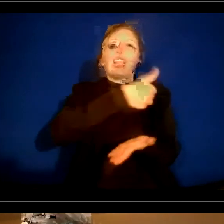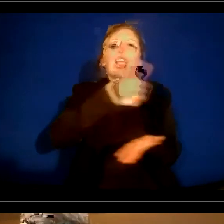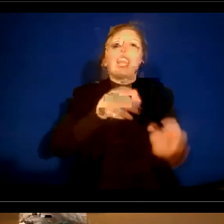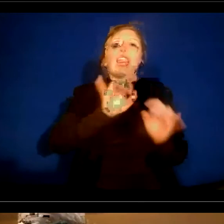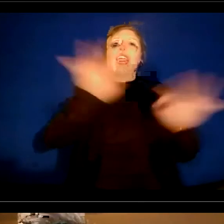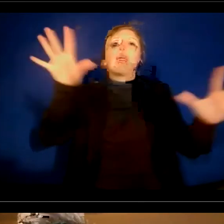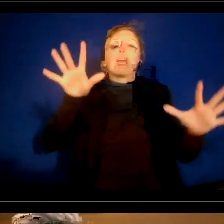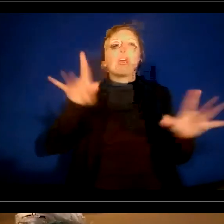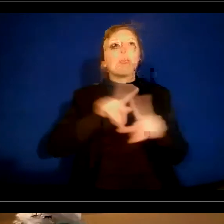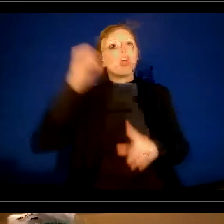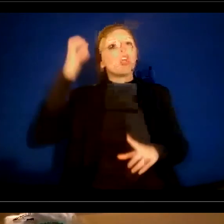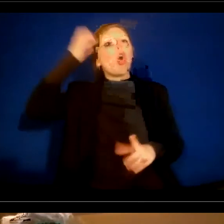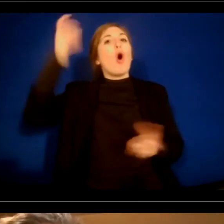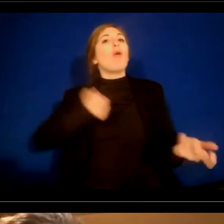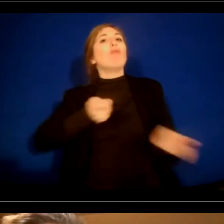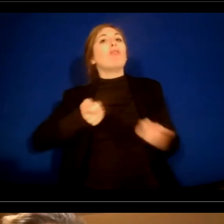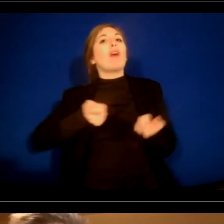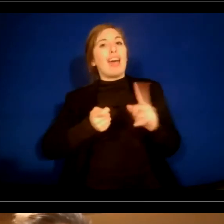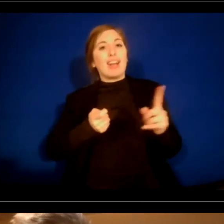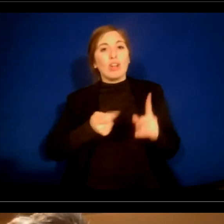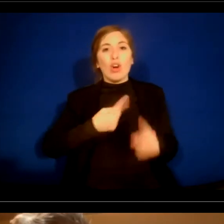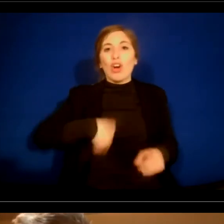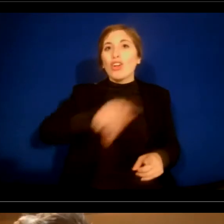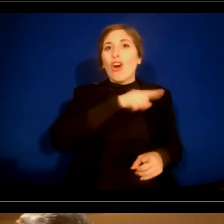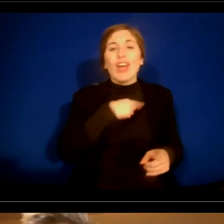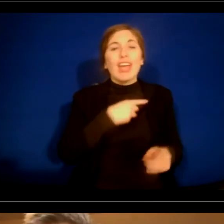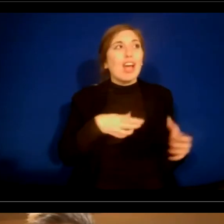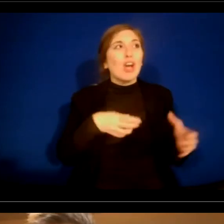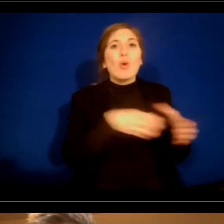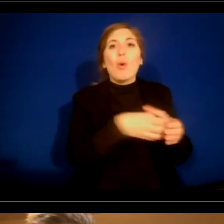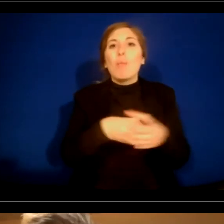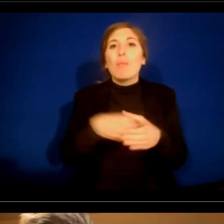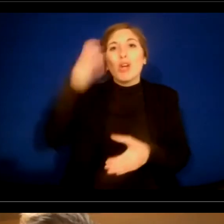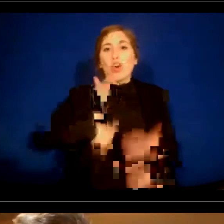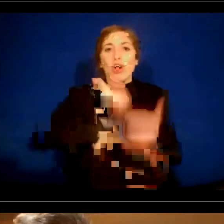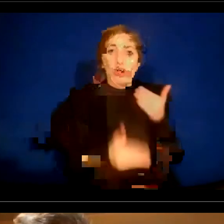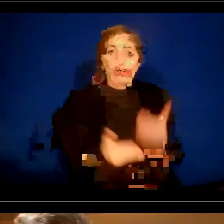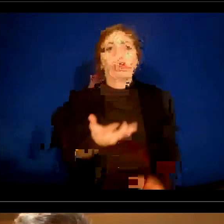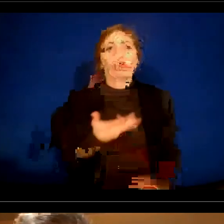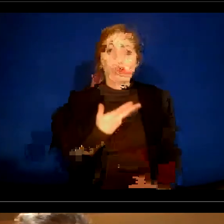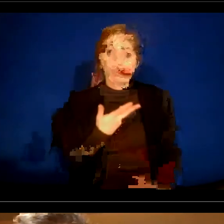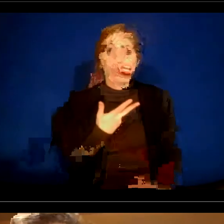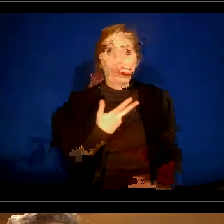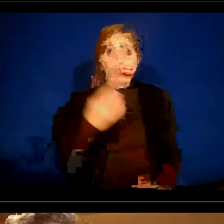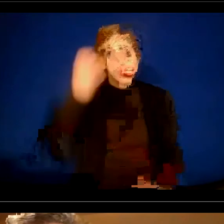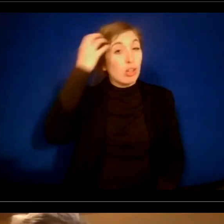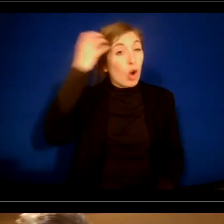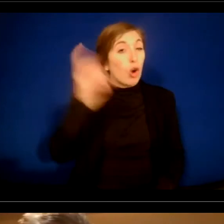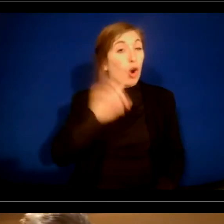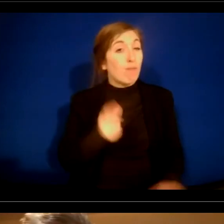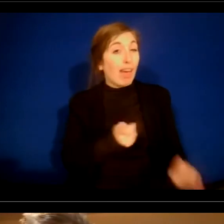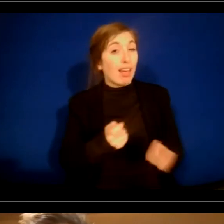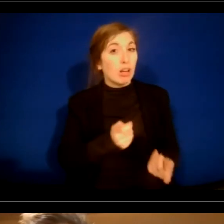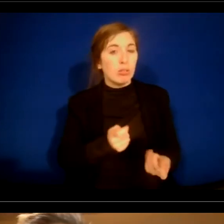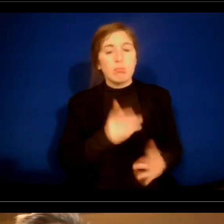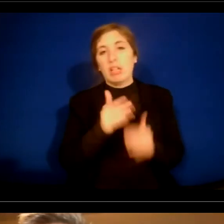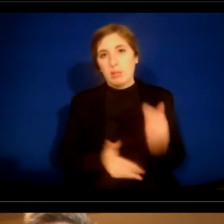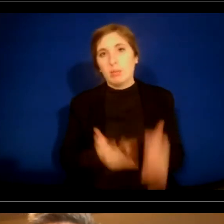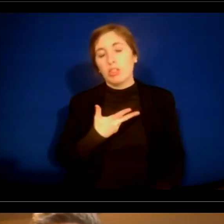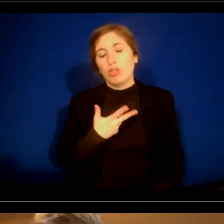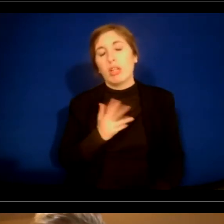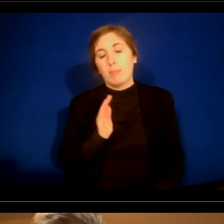insomma. È stato dei fondi a Sole Terre per fare l'accoglienza dei pazienti oncologici, riferimento, hanno stimato. E quindi